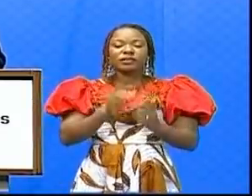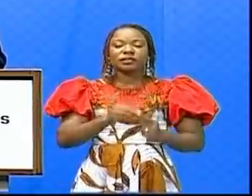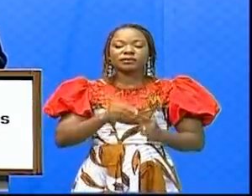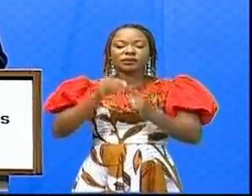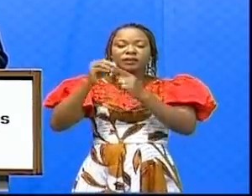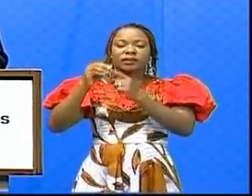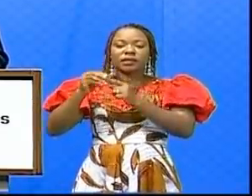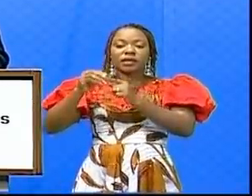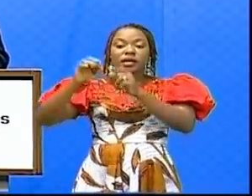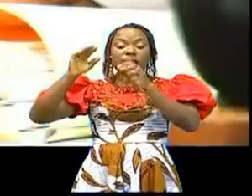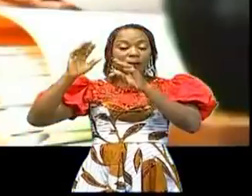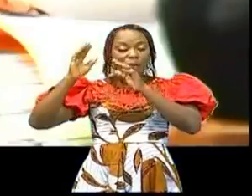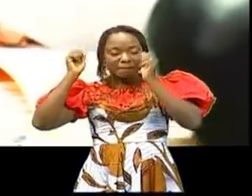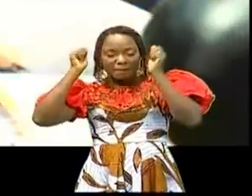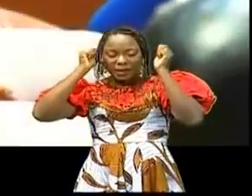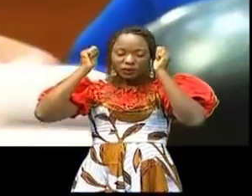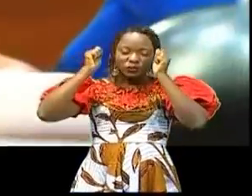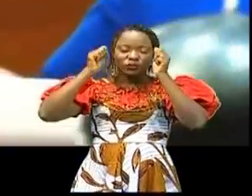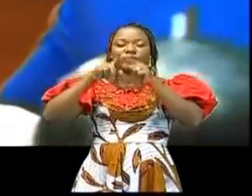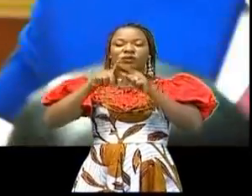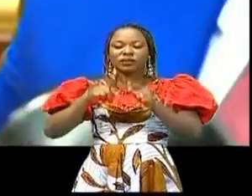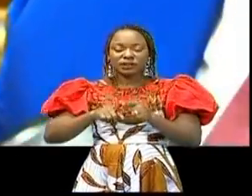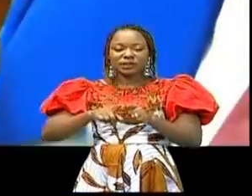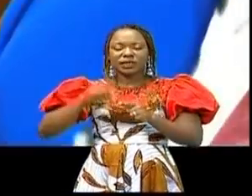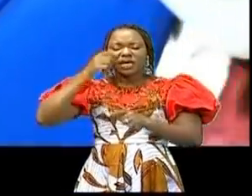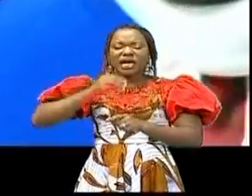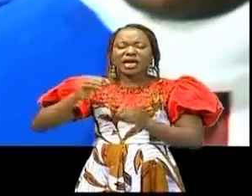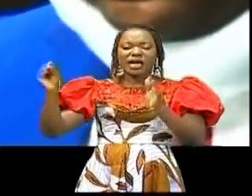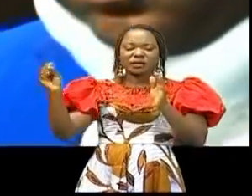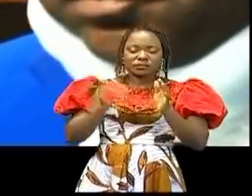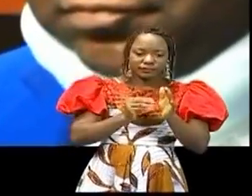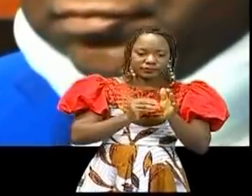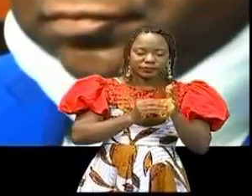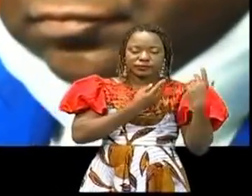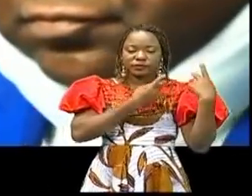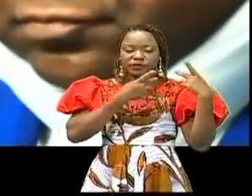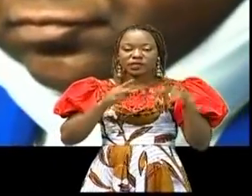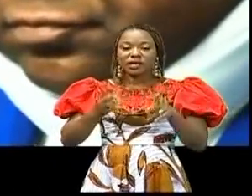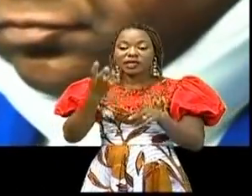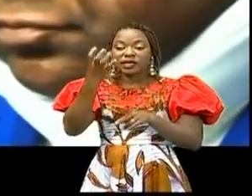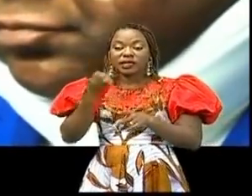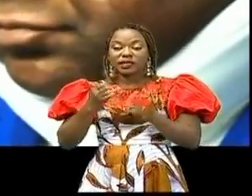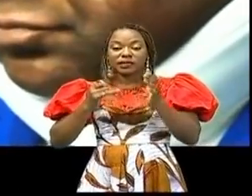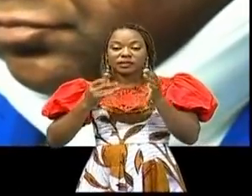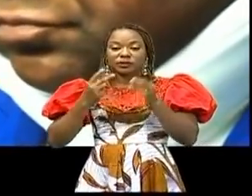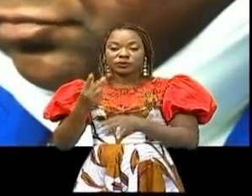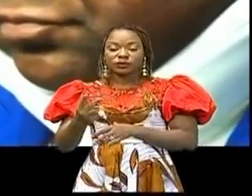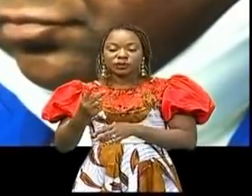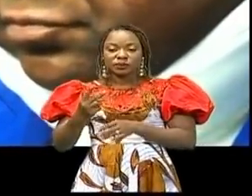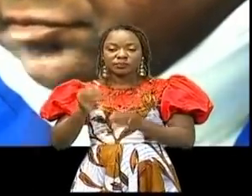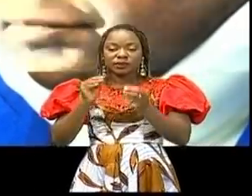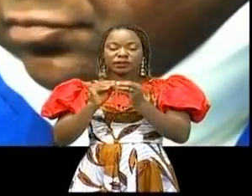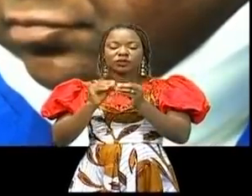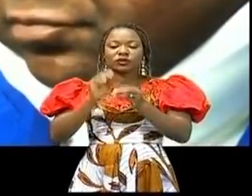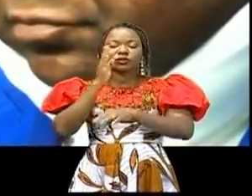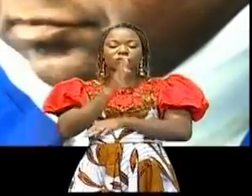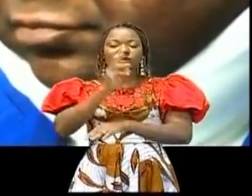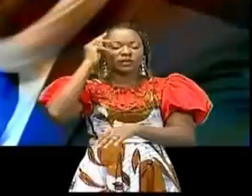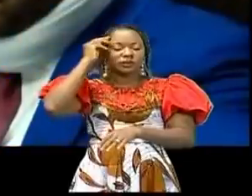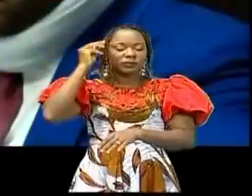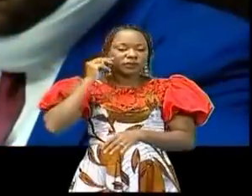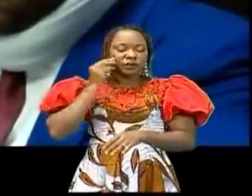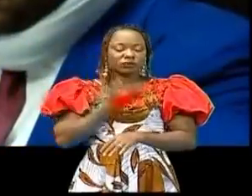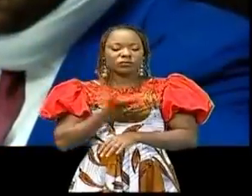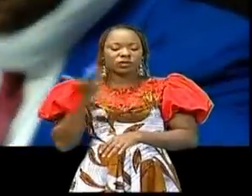de la République a rappelé les recommandations qu'il avait formulées au gouvernement lors de la 42e réunion du Conseil des ministres afin d'élever